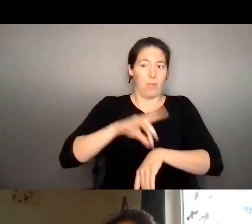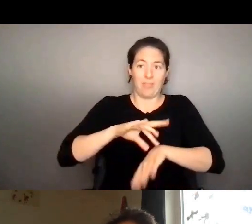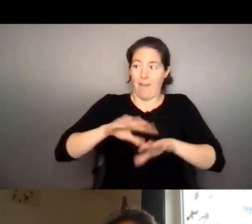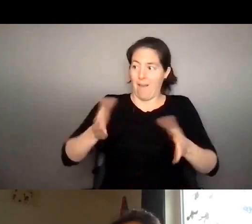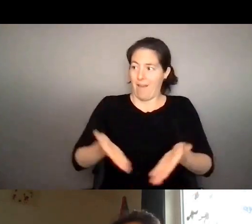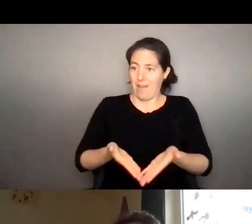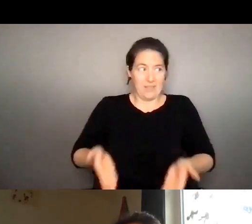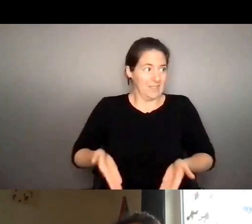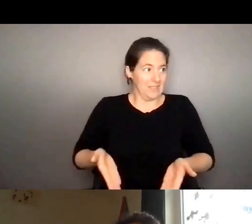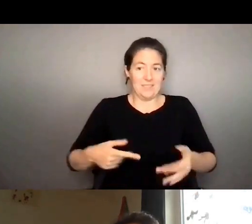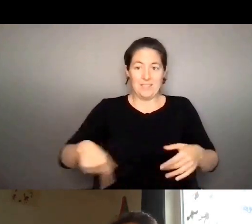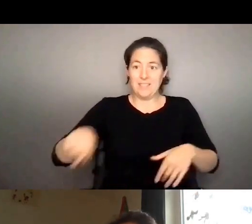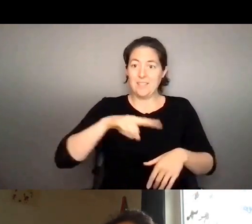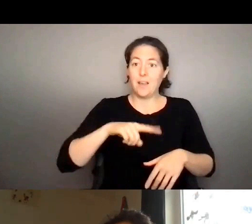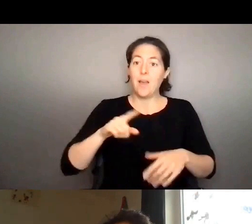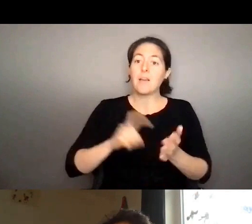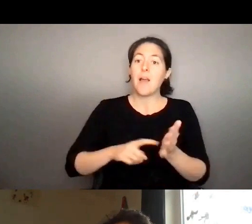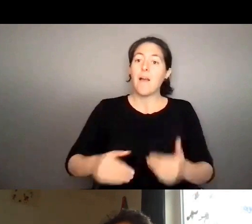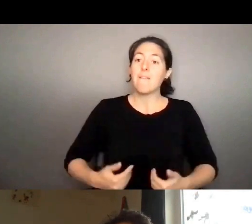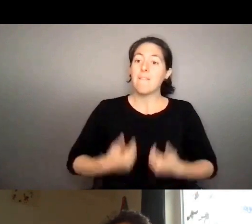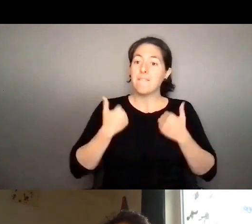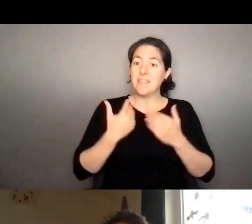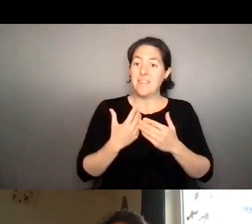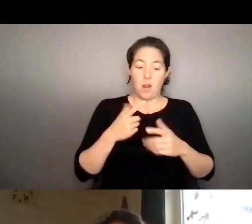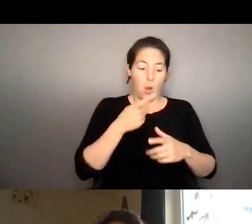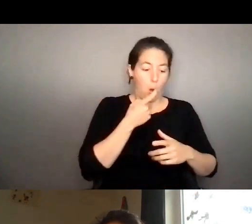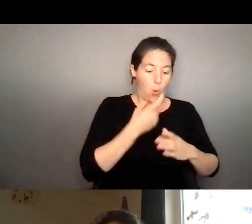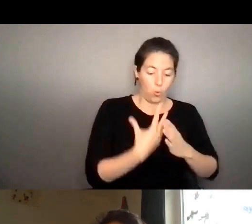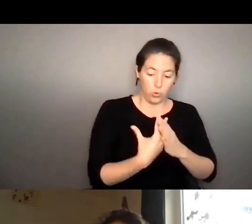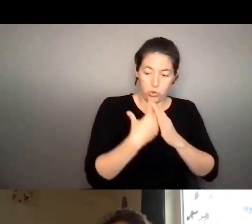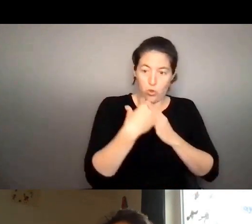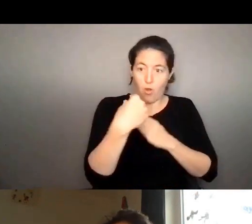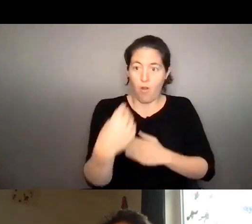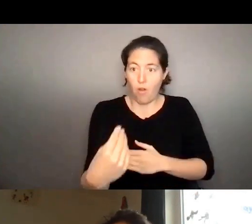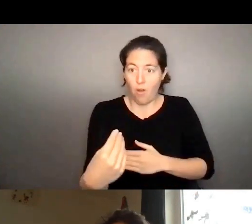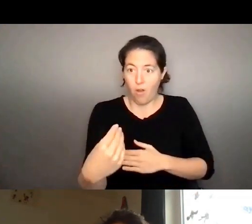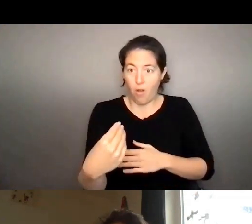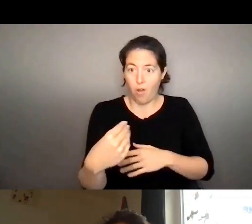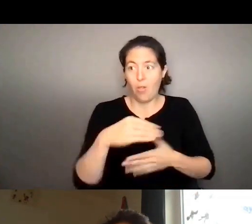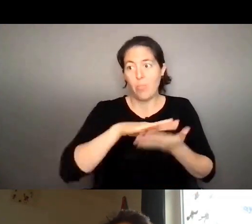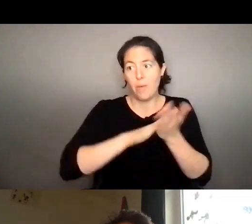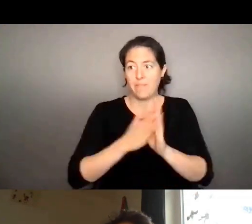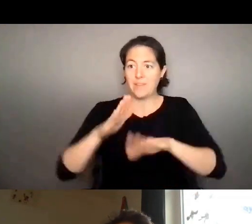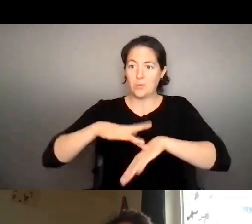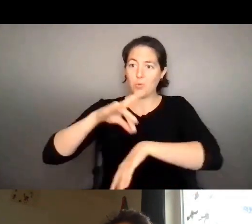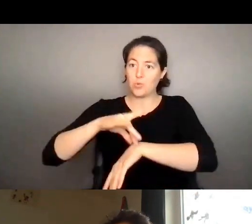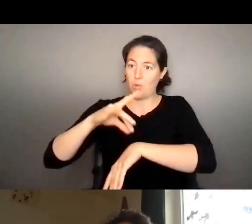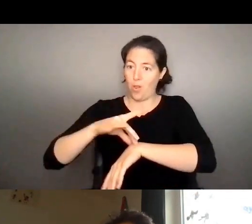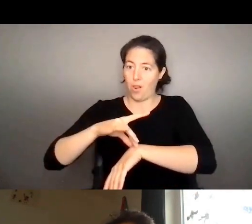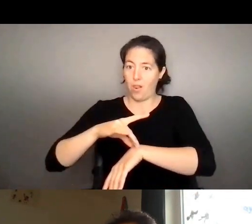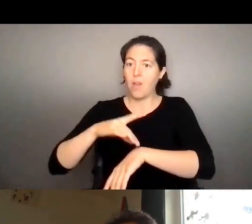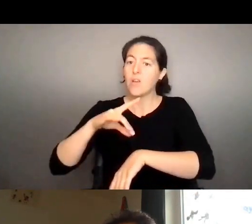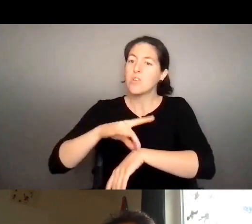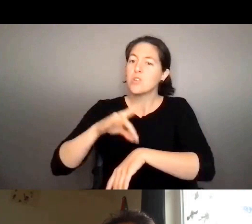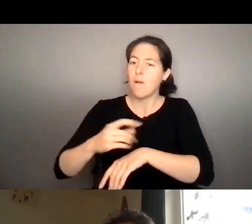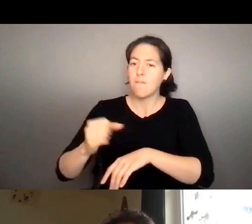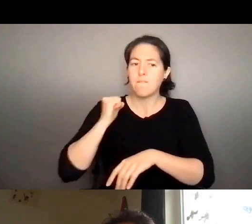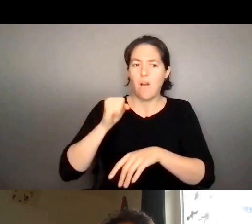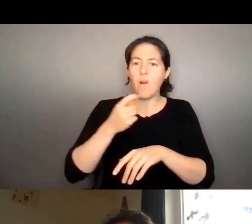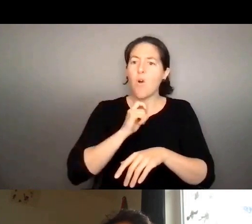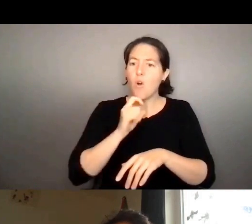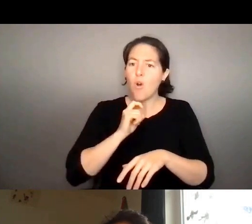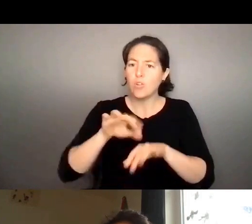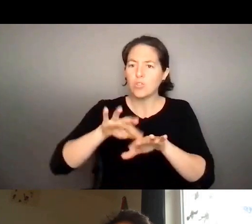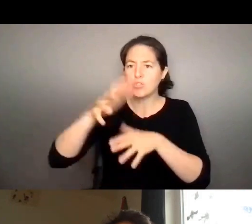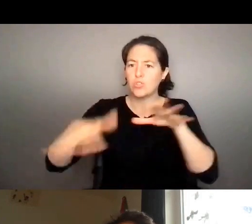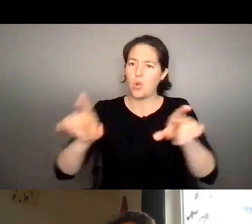on marche. Quand la vie est sortie de l'eau pour venir sur le sol, le sol était très rocailleux, c'est un peu comme une surface